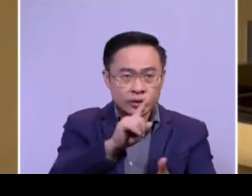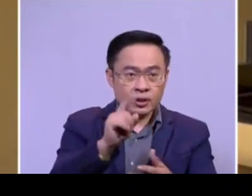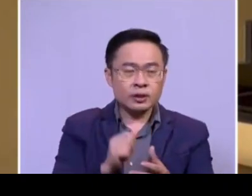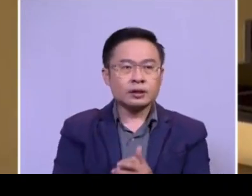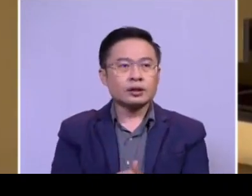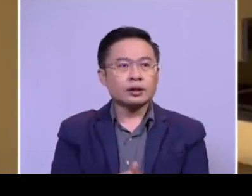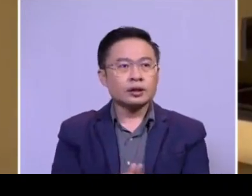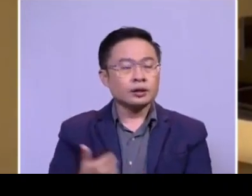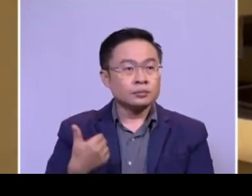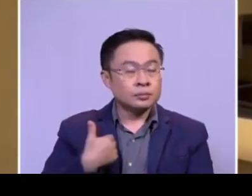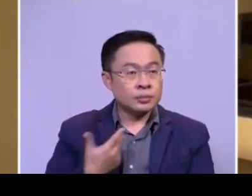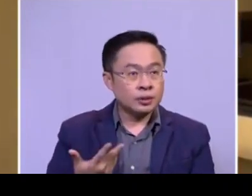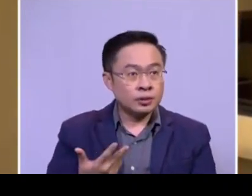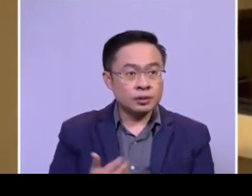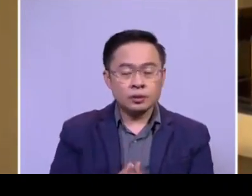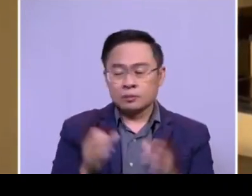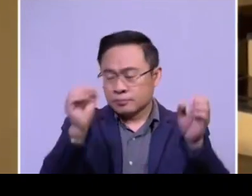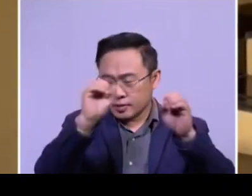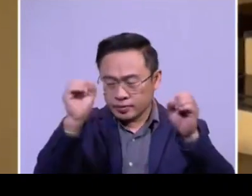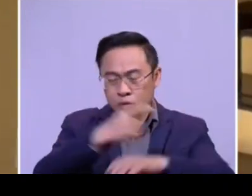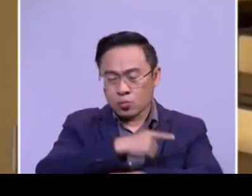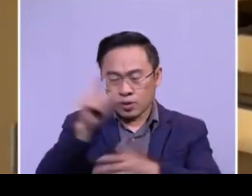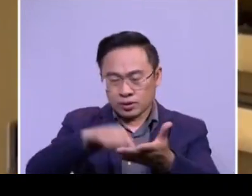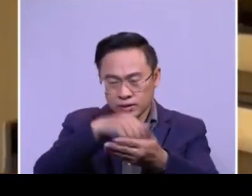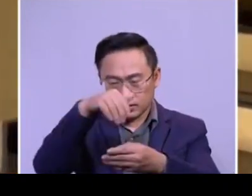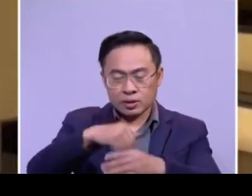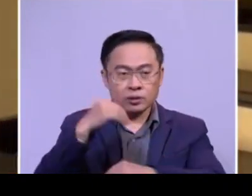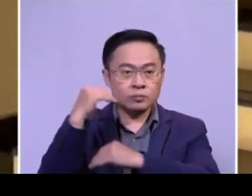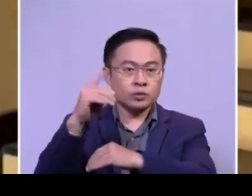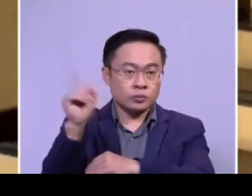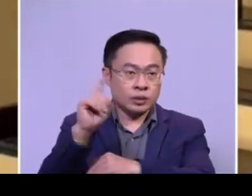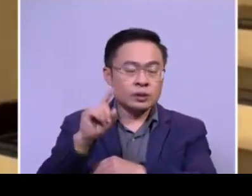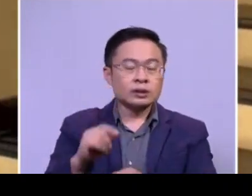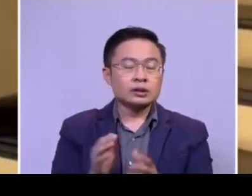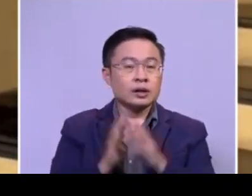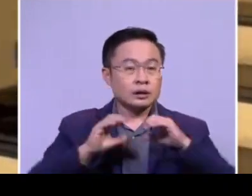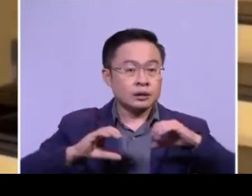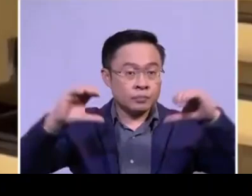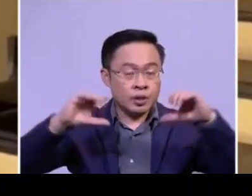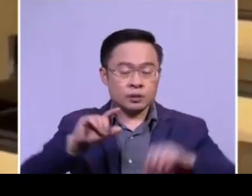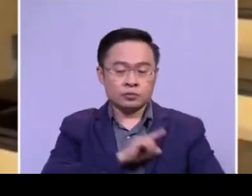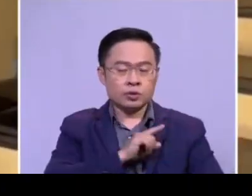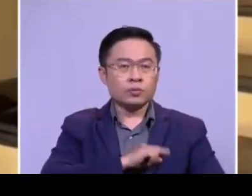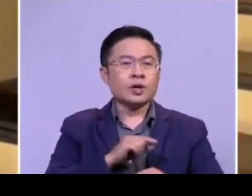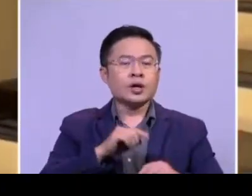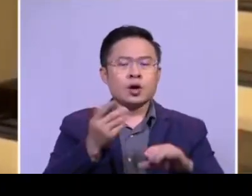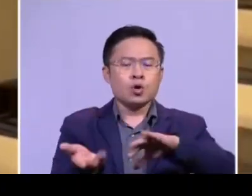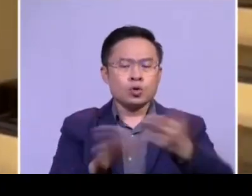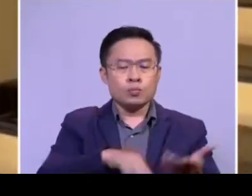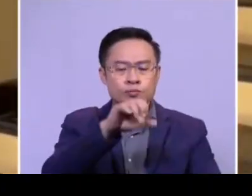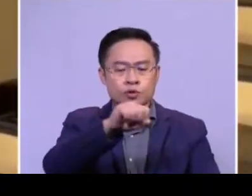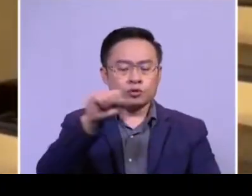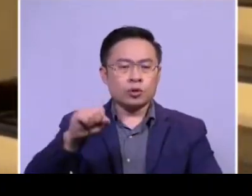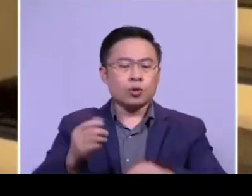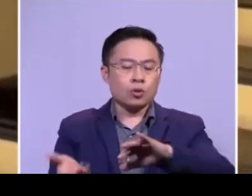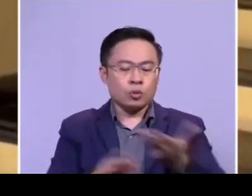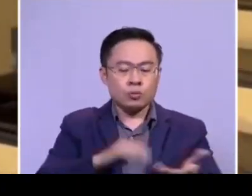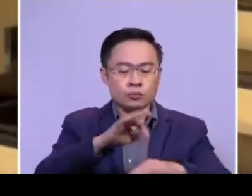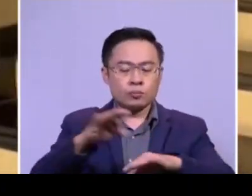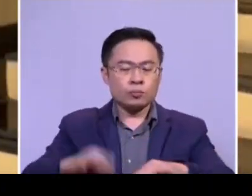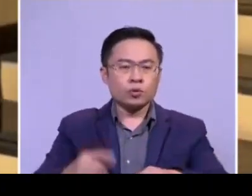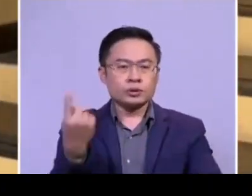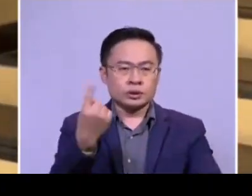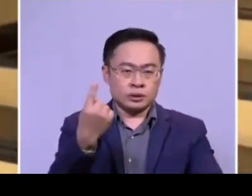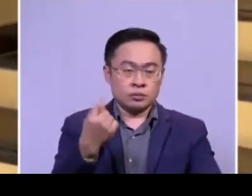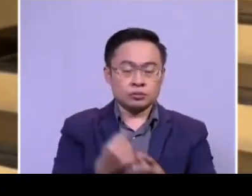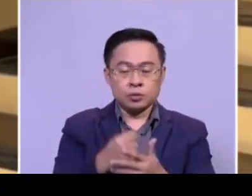คุณวิษณุบอกว่าไม่มีการระบุเพราะว่ารัฐบาลมีหน้าที่ออกประกาศพระราชกฤษฎีกายุคสภาผู้แทนราษฎรส่วน